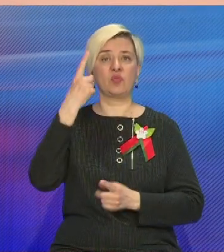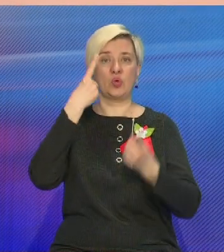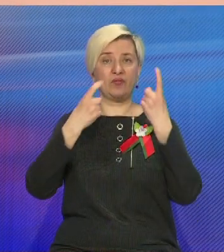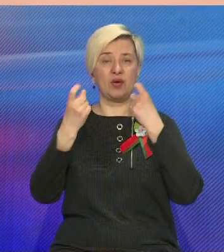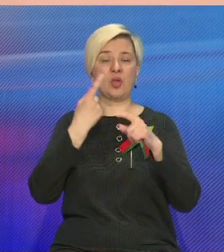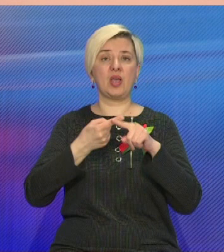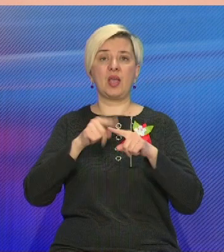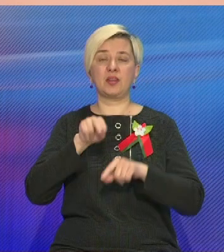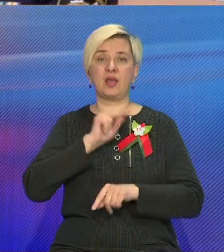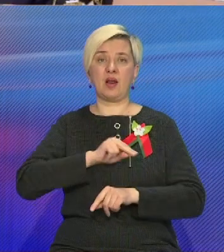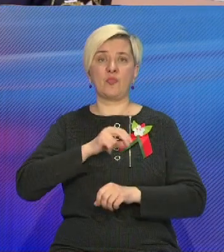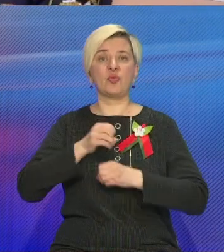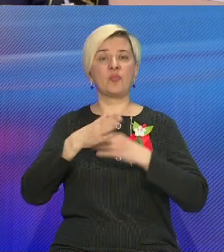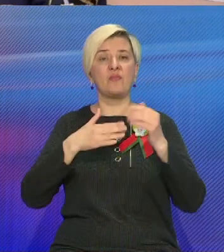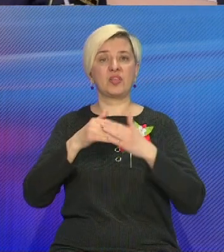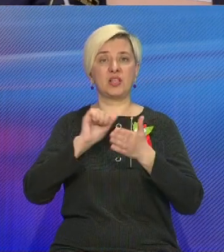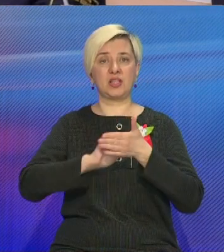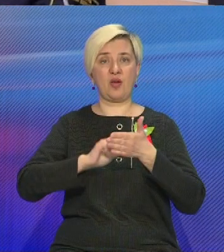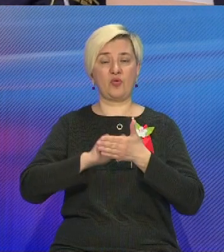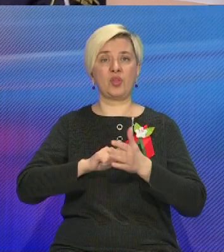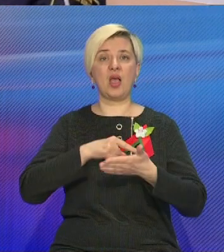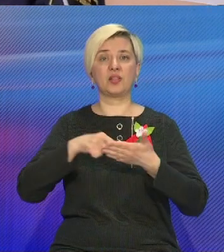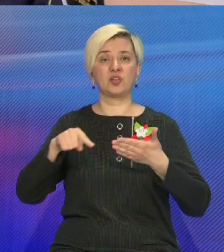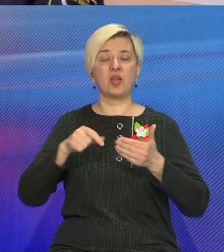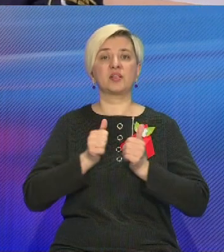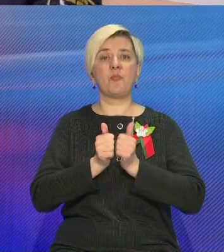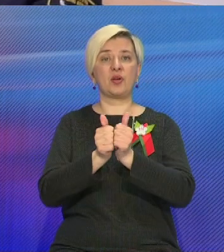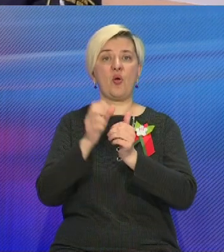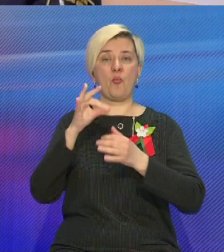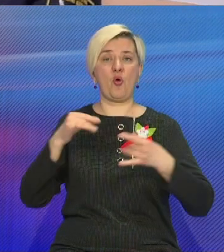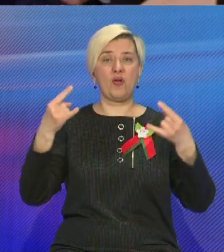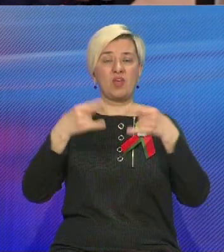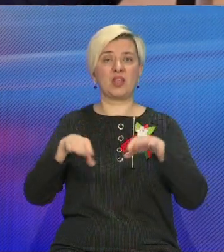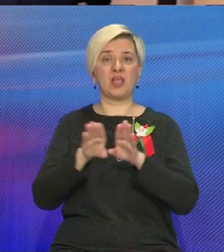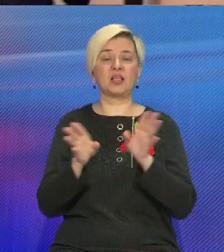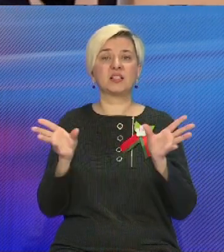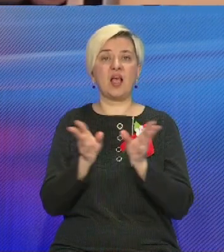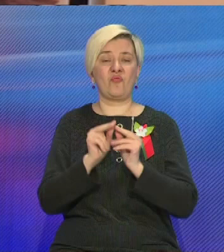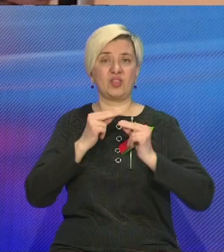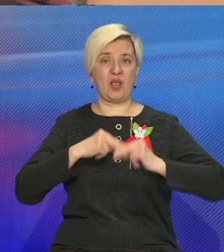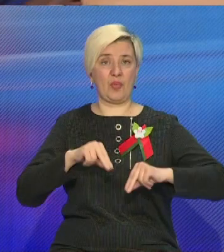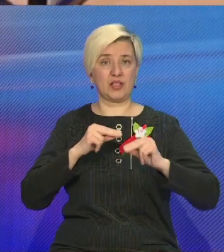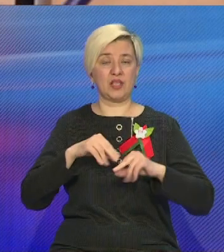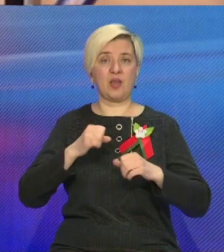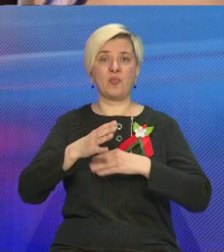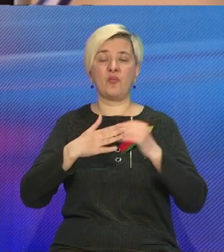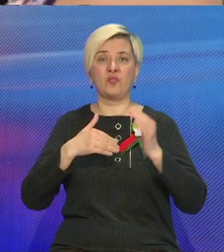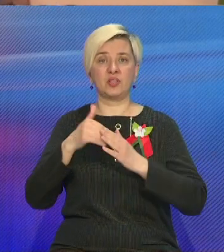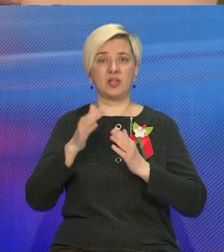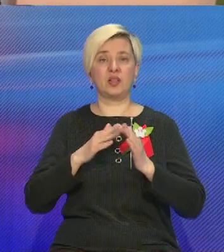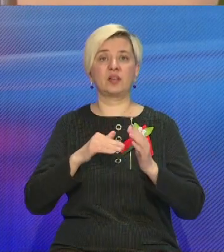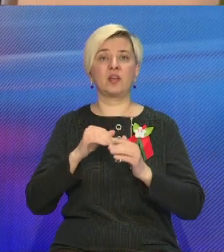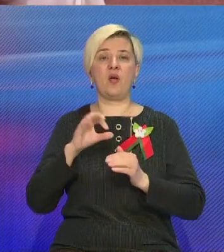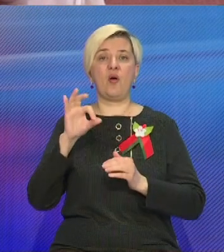гэта работа з прафесійнай нагоды адзначаецца партнёрамі па эфіру. Так, за ўзаемадзеянне і прафесіяналізм у асвятленні пытанняў